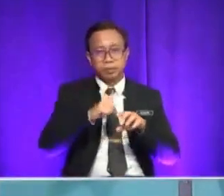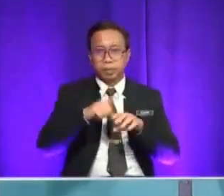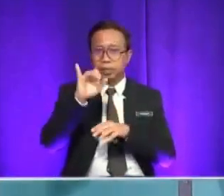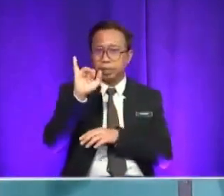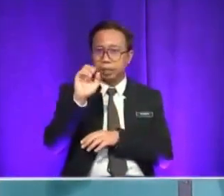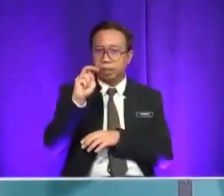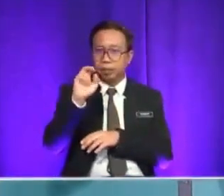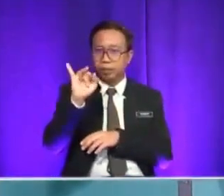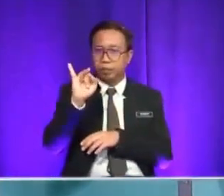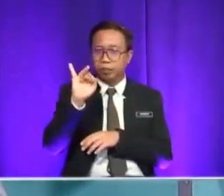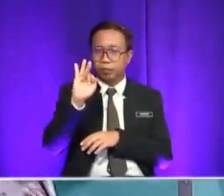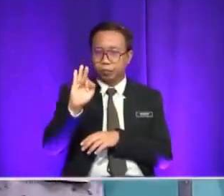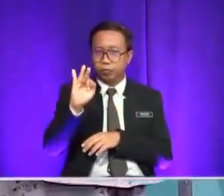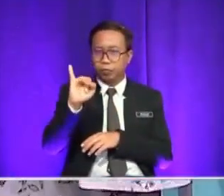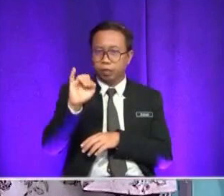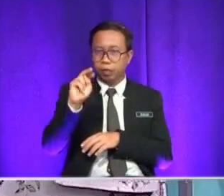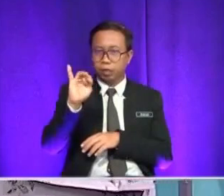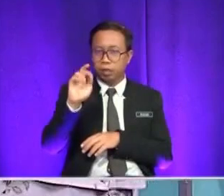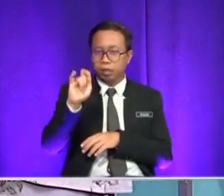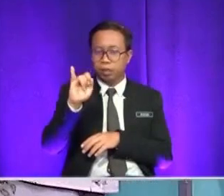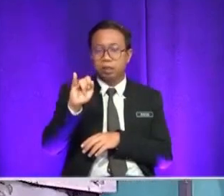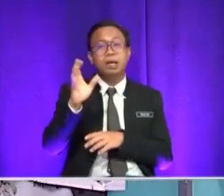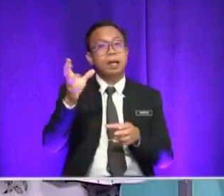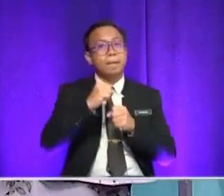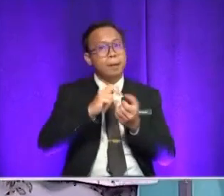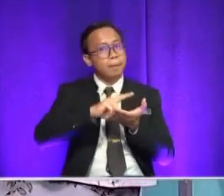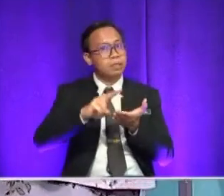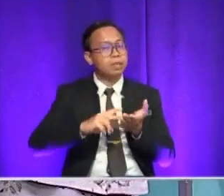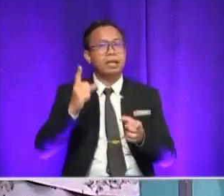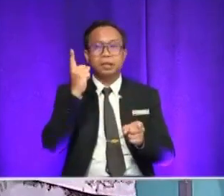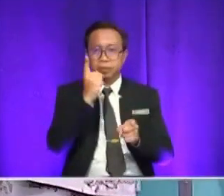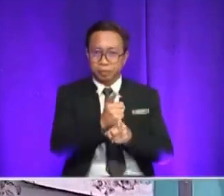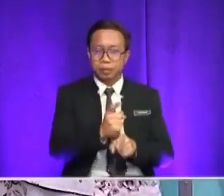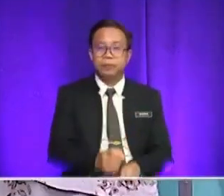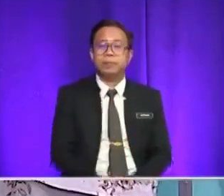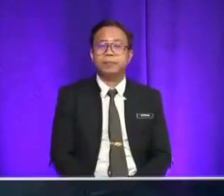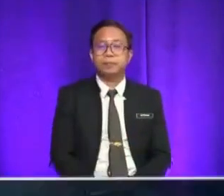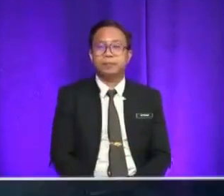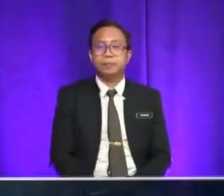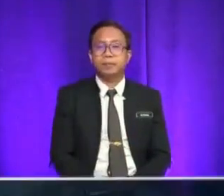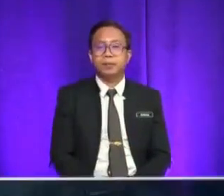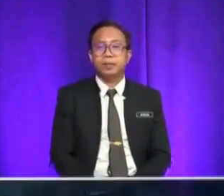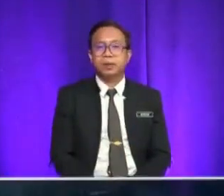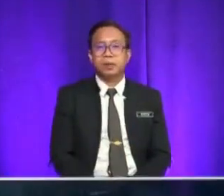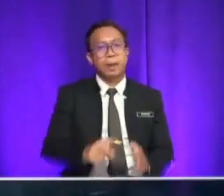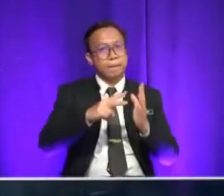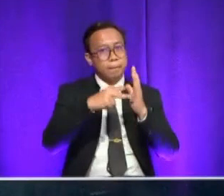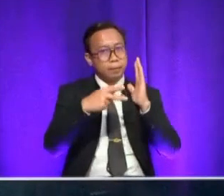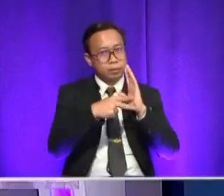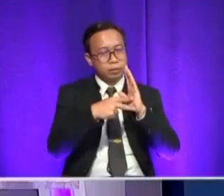infinity. Okey, sebab kita nak dapatkan bacaan yang tepat. Okey, boleh? Okey. Jadi cikgu, maksudnya